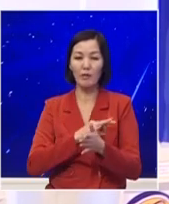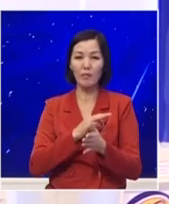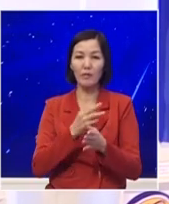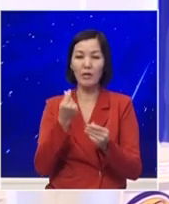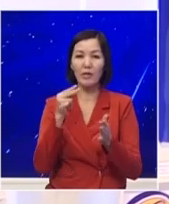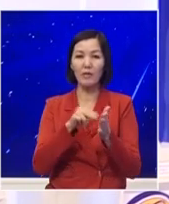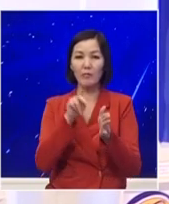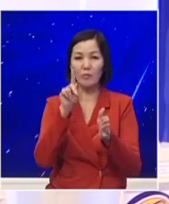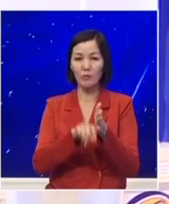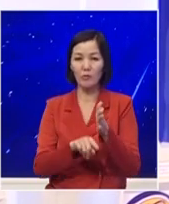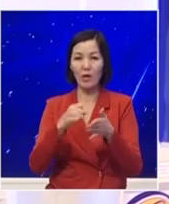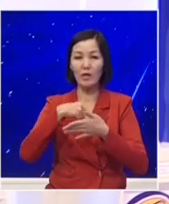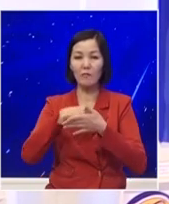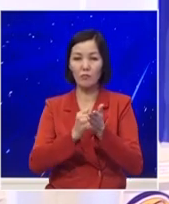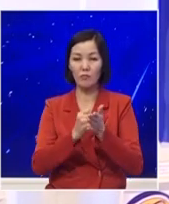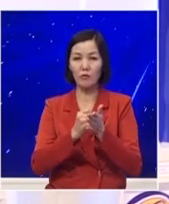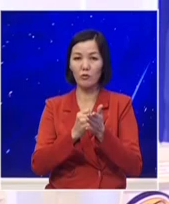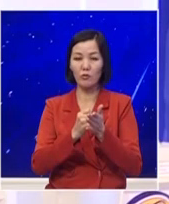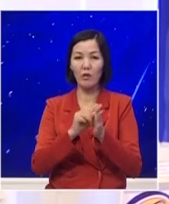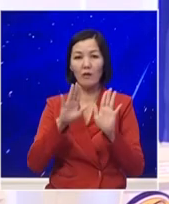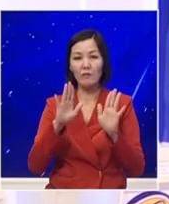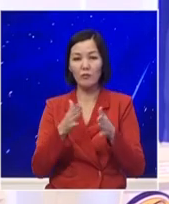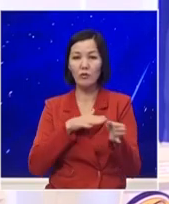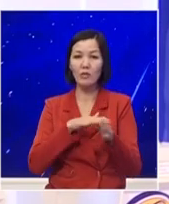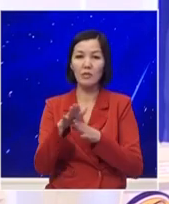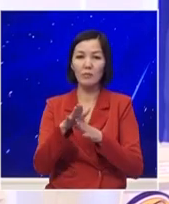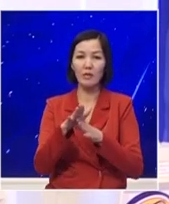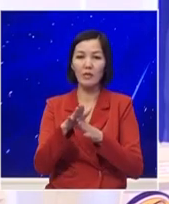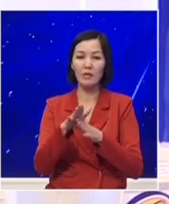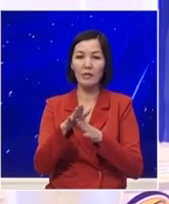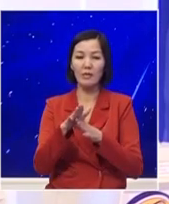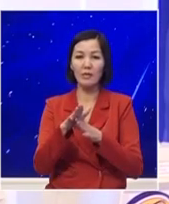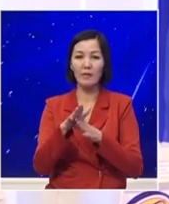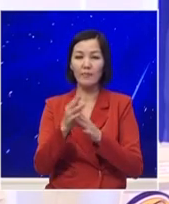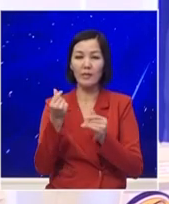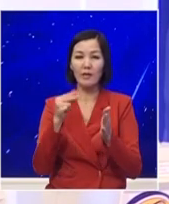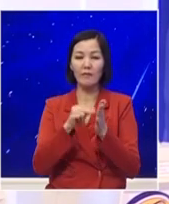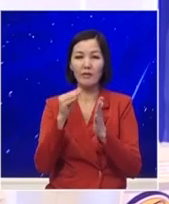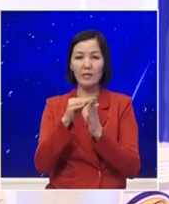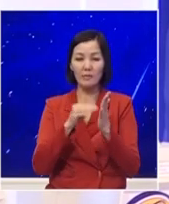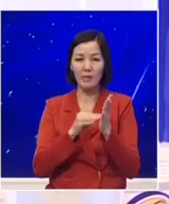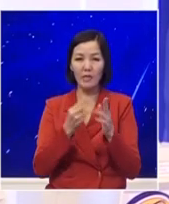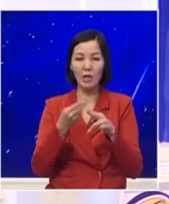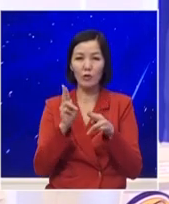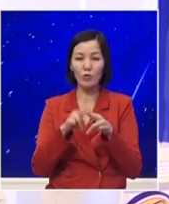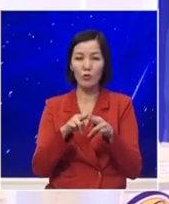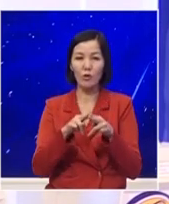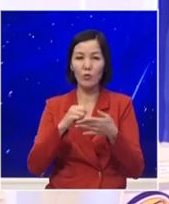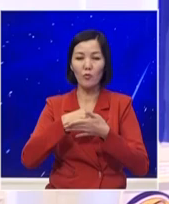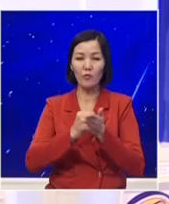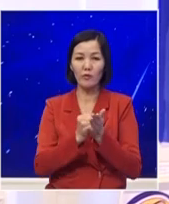снижается тариф от утвержденного в случае неисполнения своих тарифных смет, которые утверждает уполномоченный